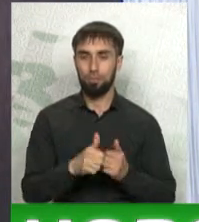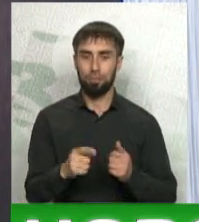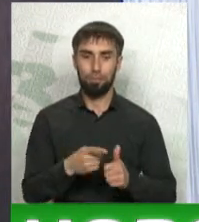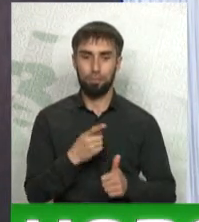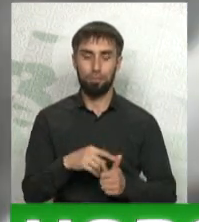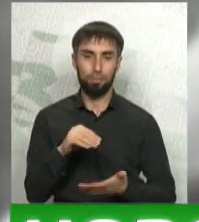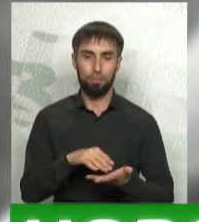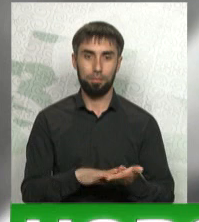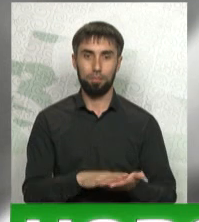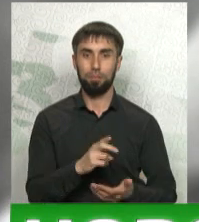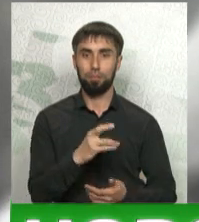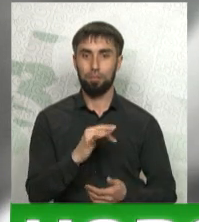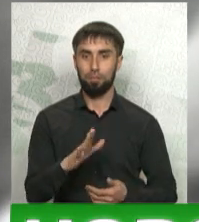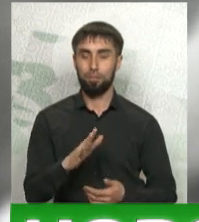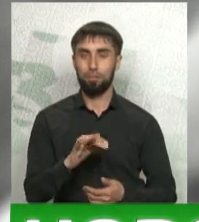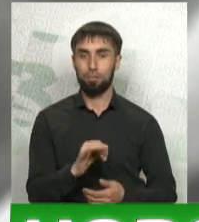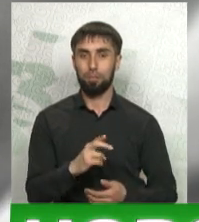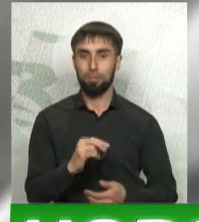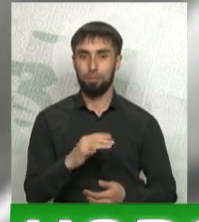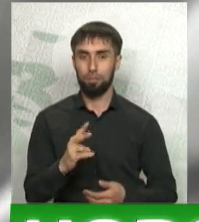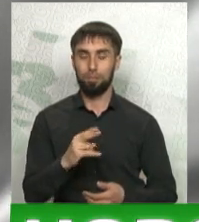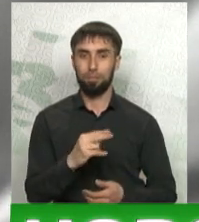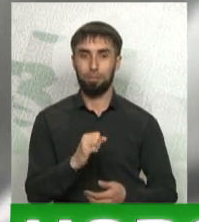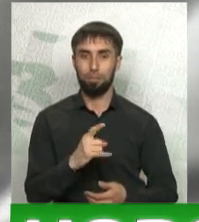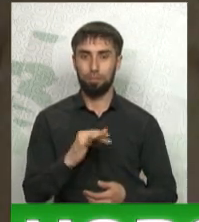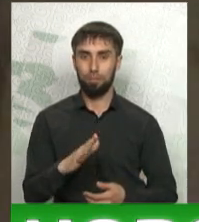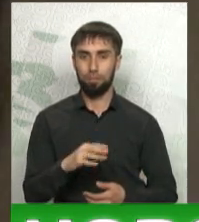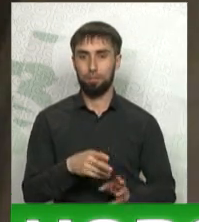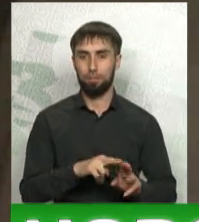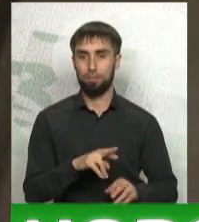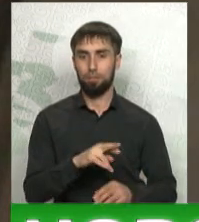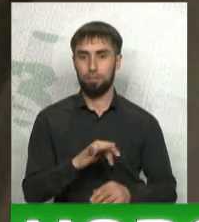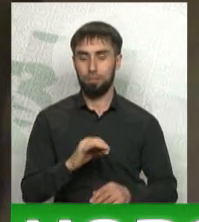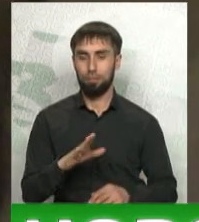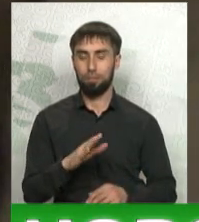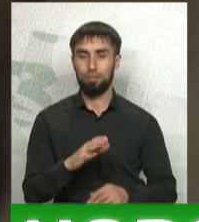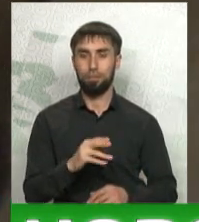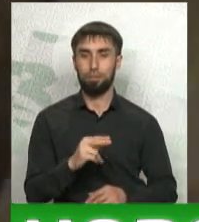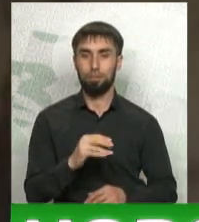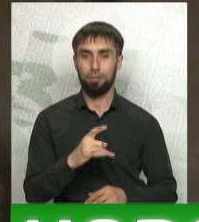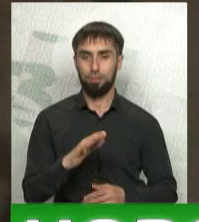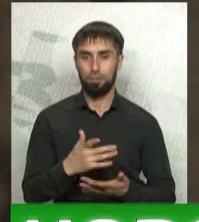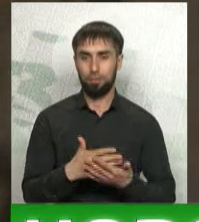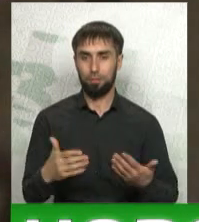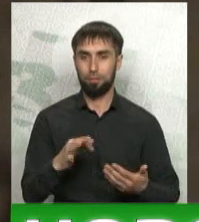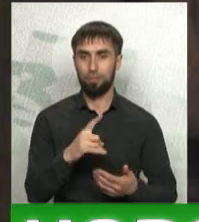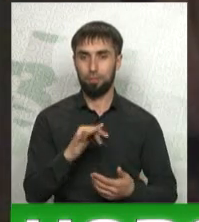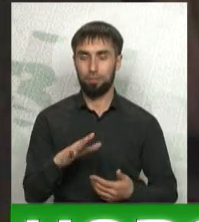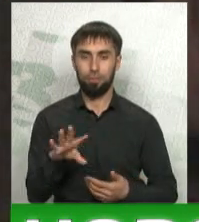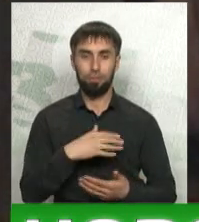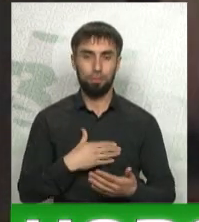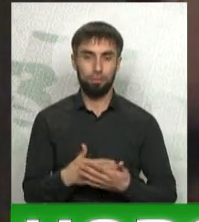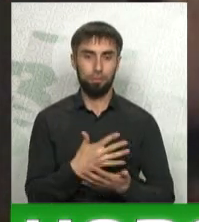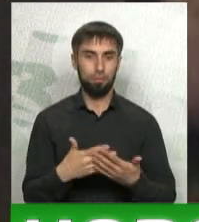вписали ахмед был идрис базоркин сычевский джамал денди исса кодзоев салман озиев сегодня активно все